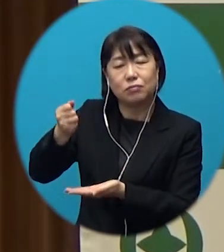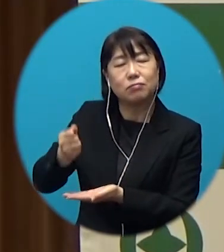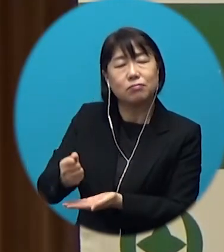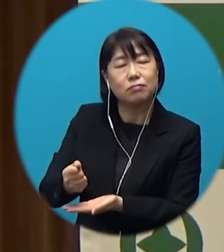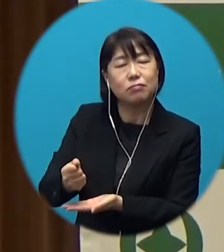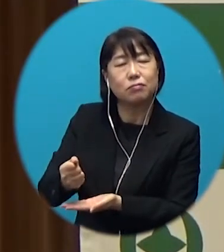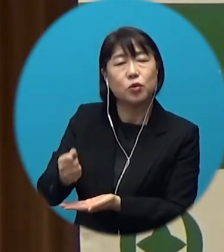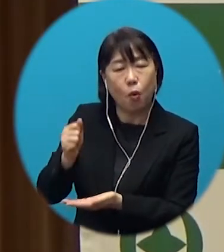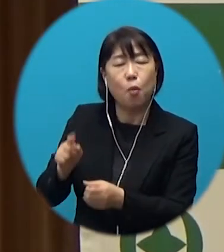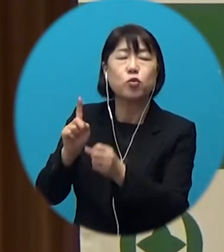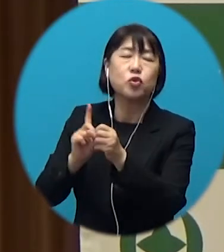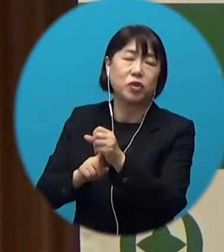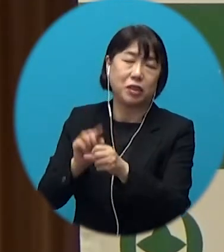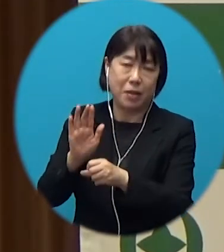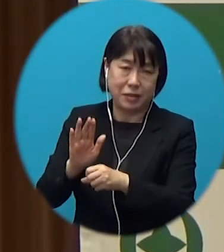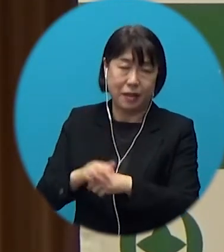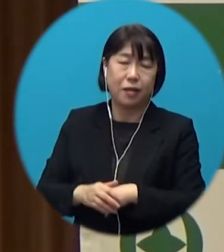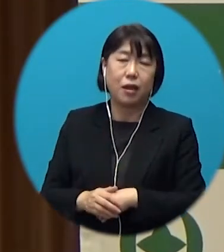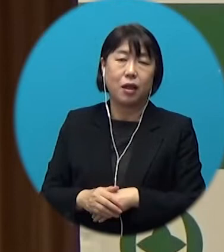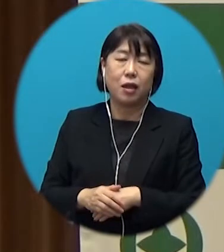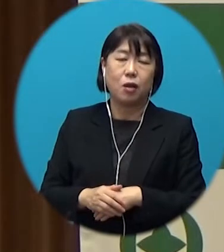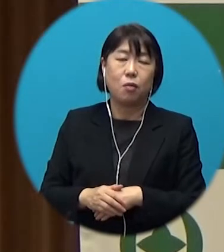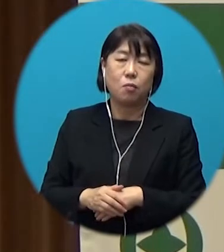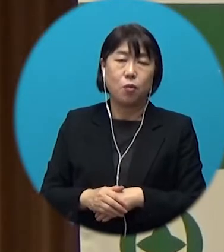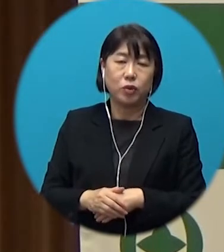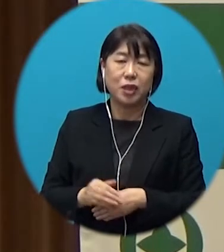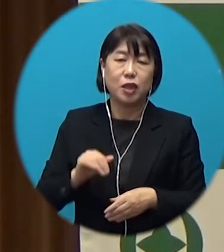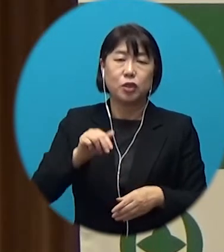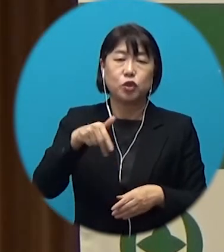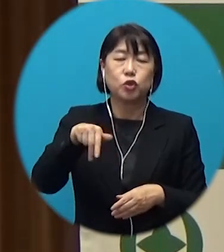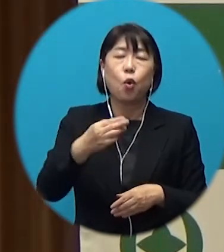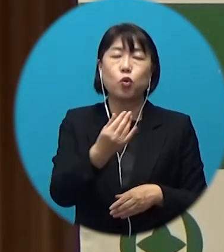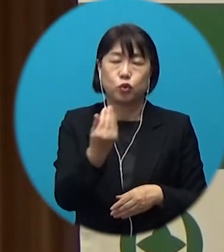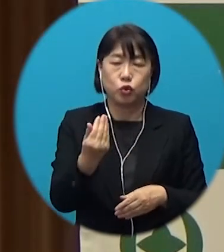を目標にしておりまして、主にストップの観点からですね、